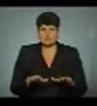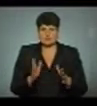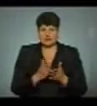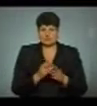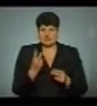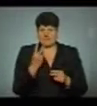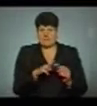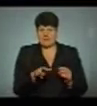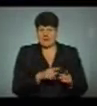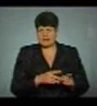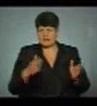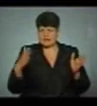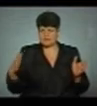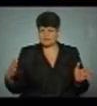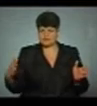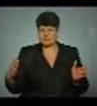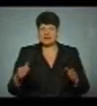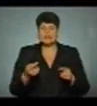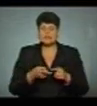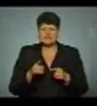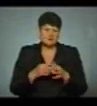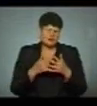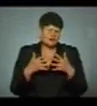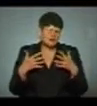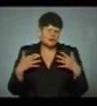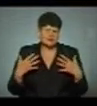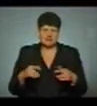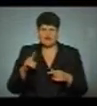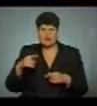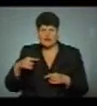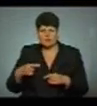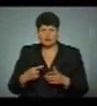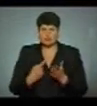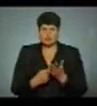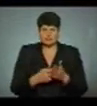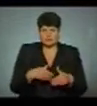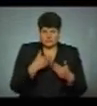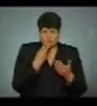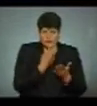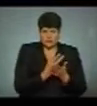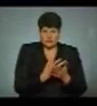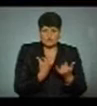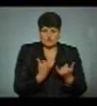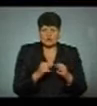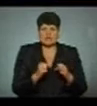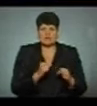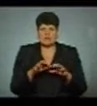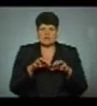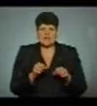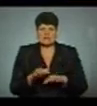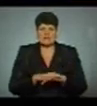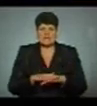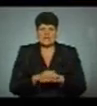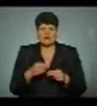метри проміжку і цілий ряд інших таких вимог, які доведені сьогодні керівникам, власникам ринків,